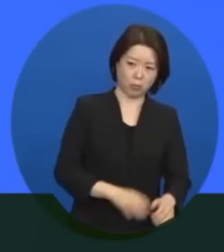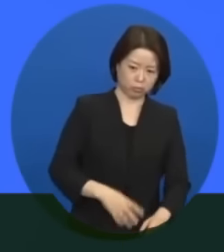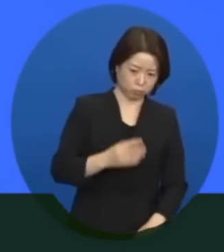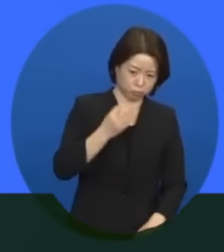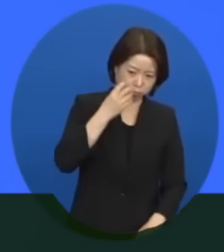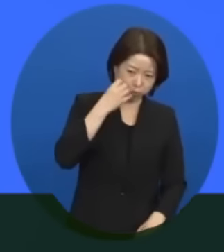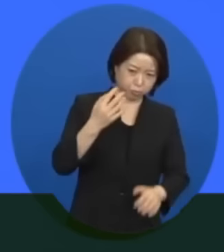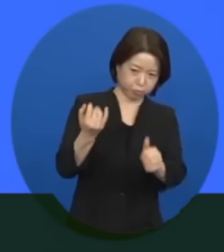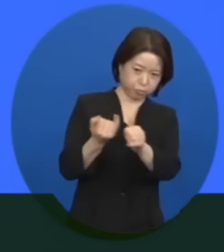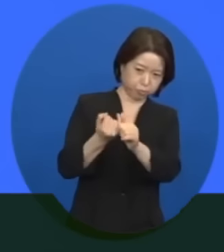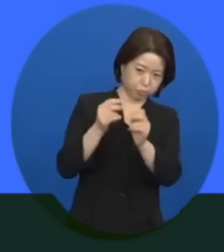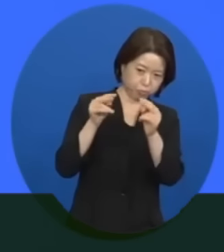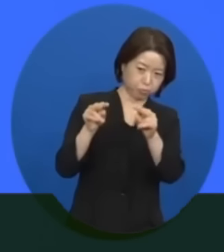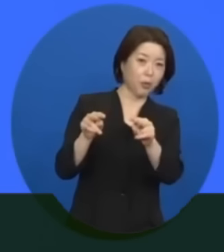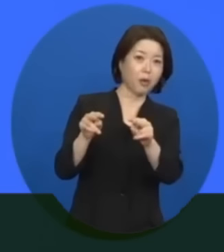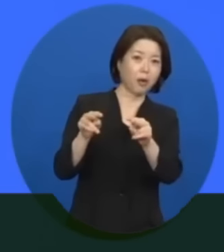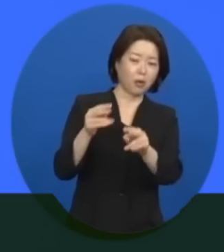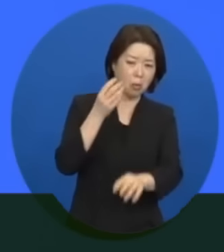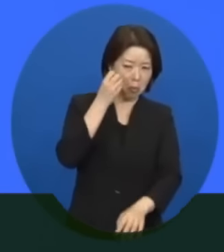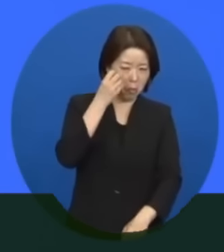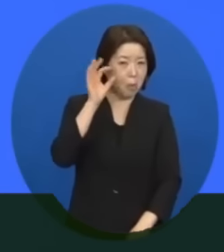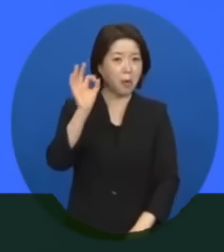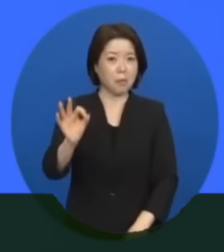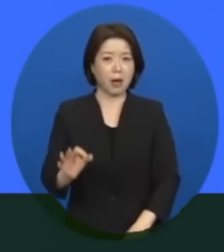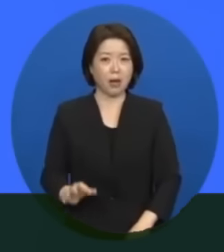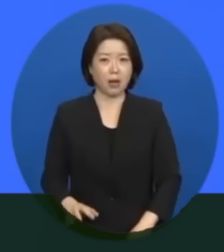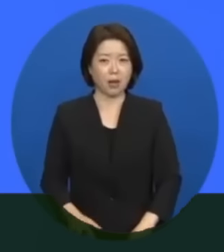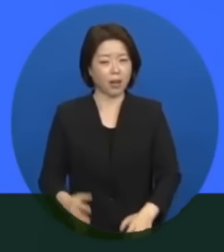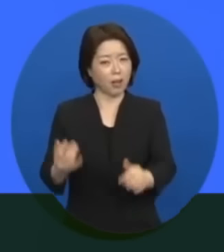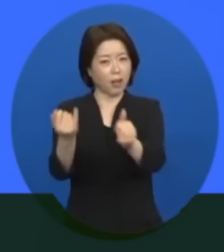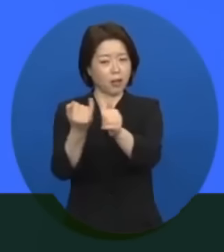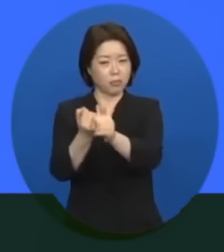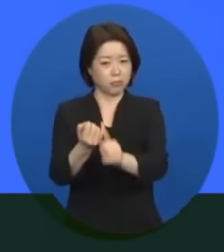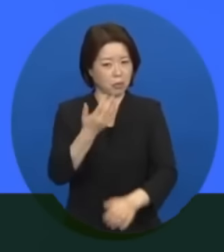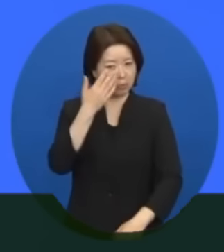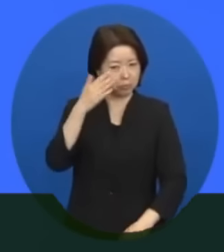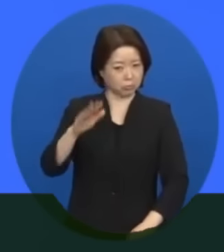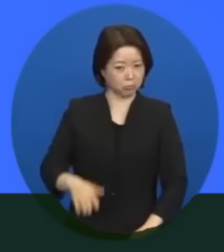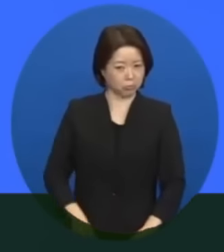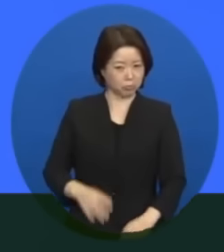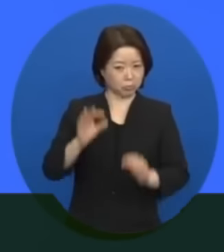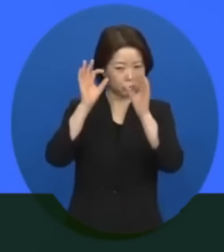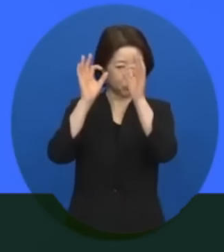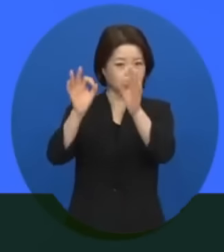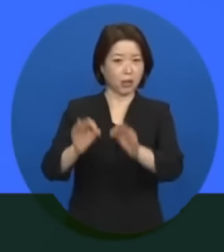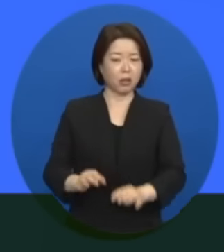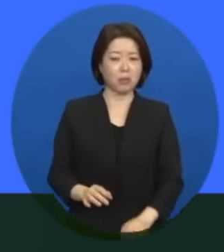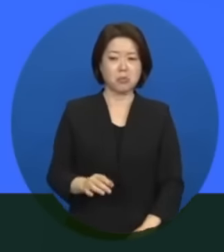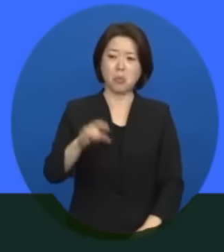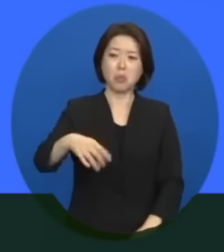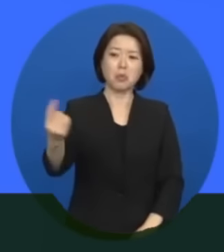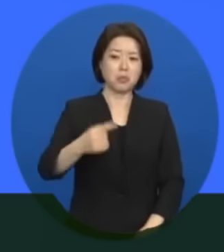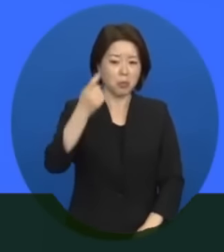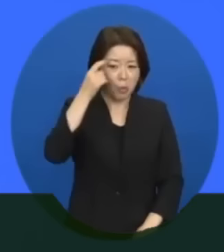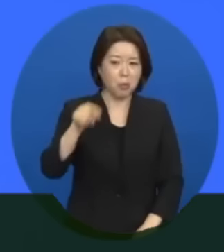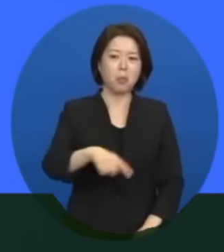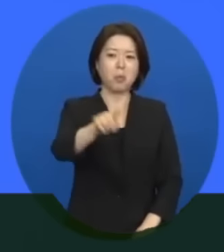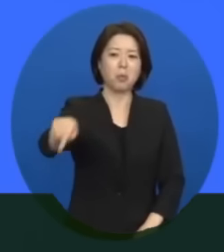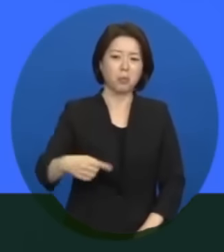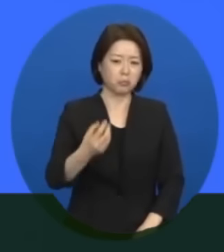사람들이 다 있나라고 하면서 굉장히 그 부부를 표정으로 바라보는 어디서 온 사람들이 왜 이래이